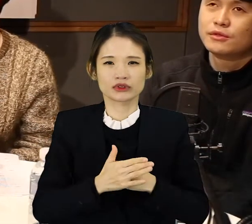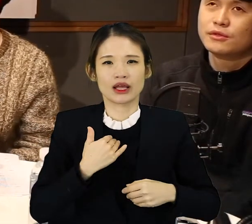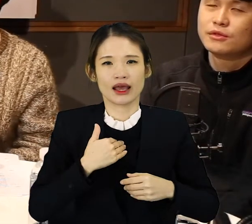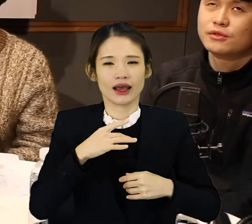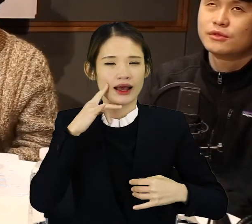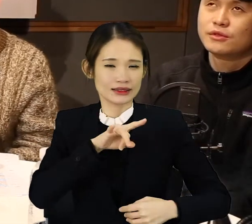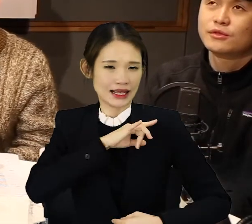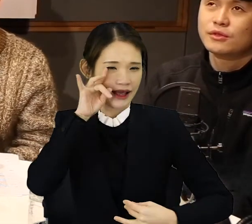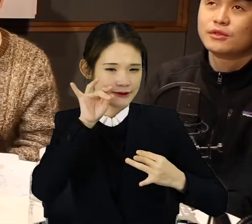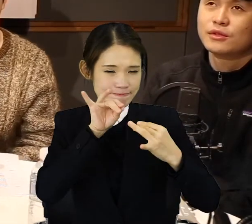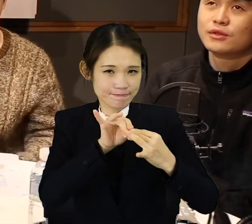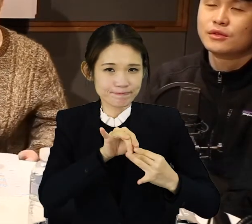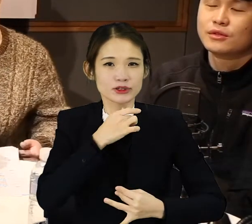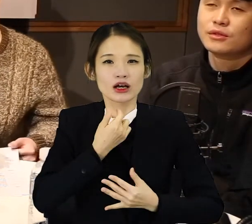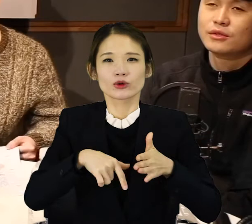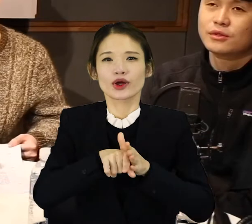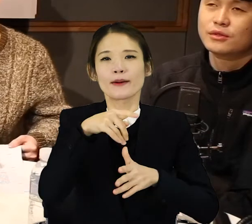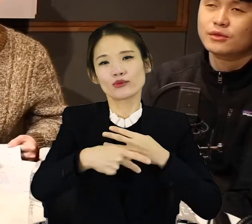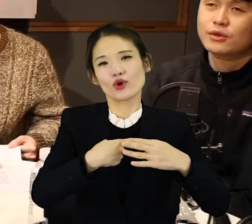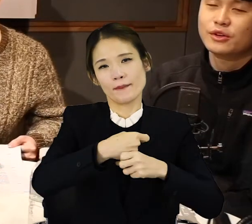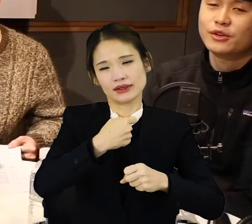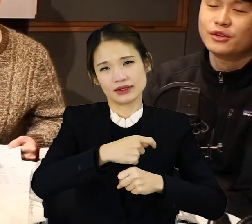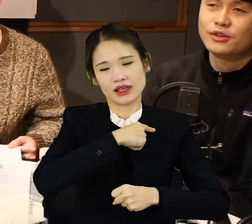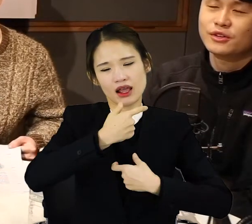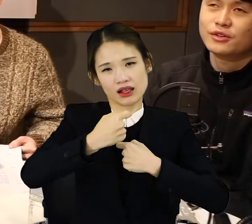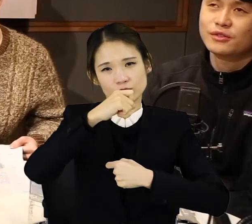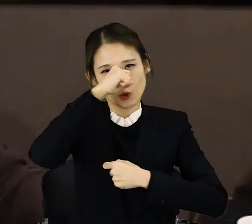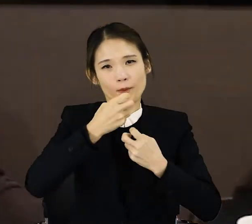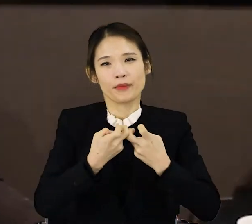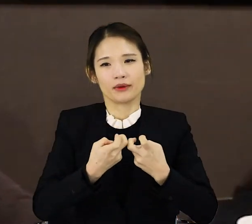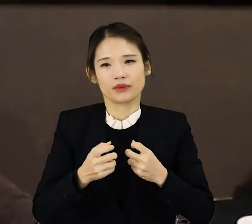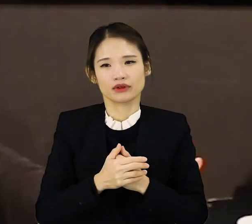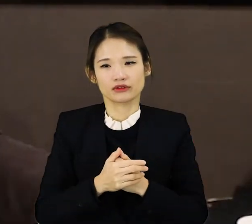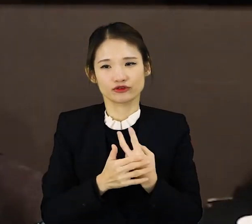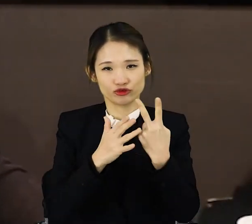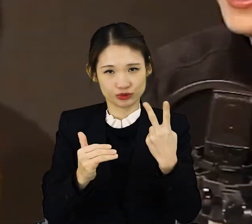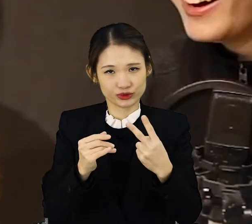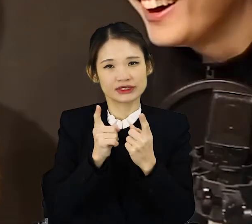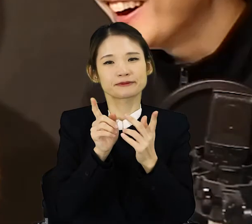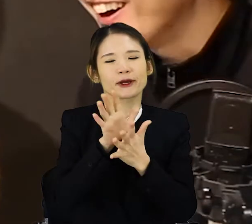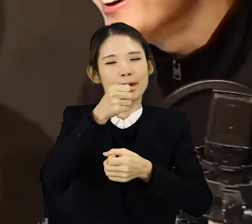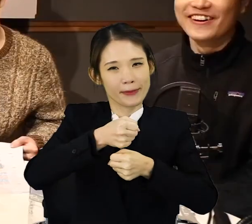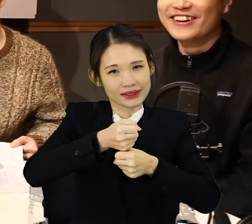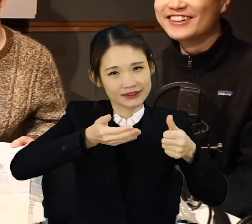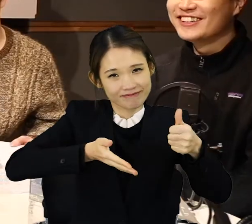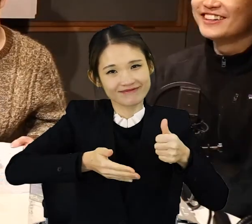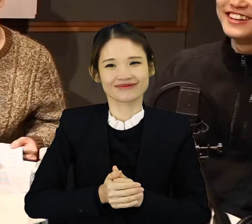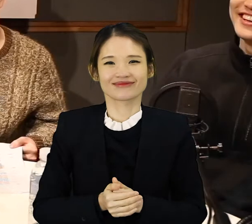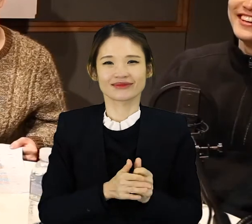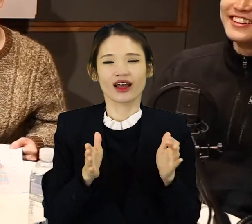가장 공감할 수 있는 문제를 다루는 게 가장 좋은 연출할 수 있는 방법이라고 생각하거든요. 두 분이 연출을 하셔야 돼요. 두 분.